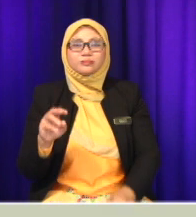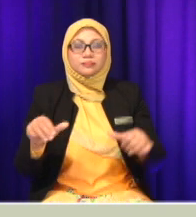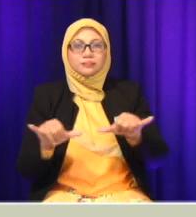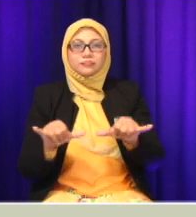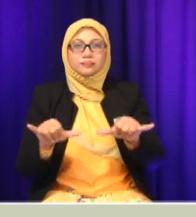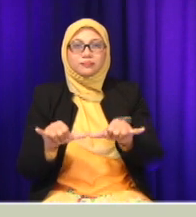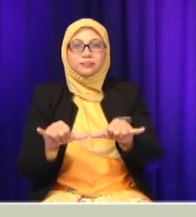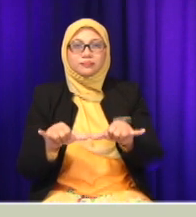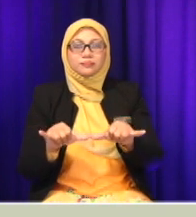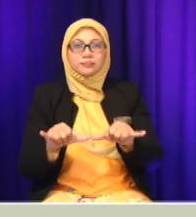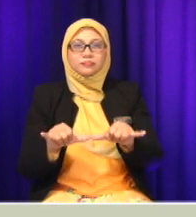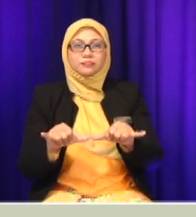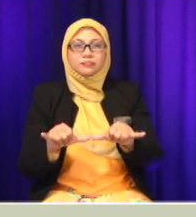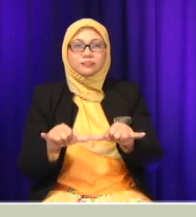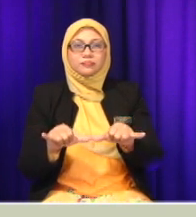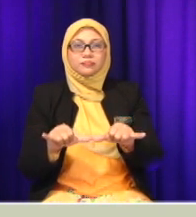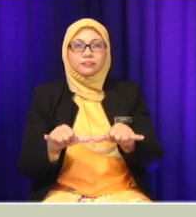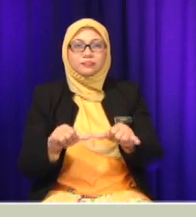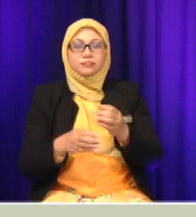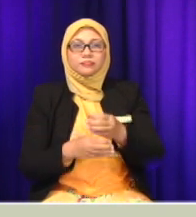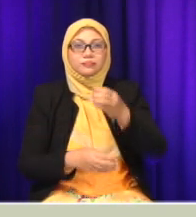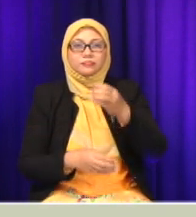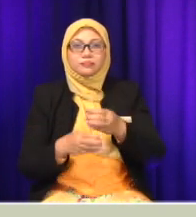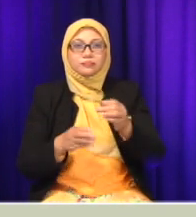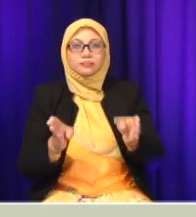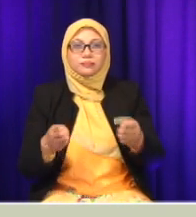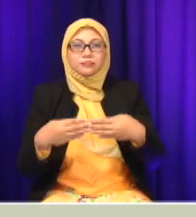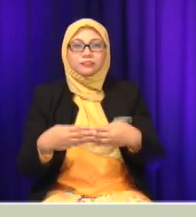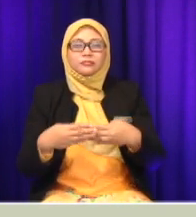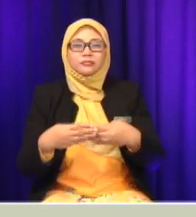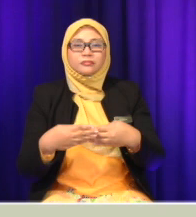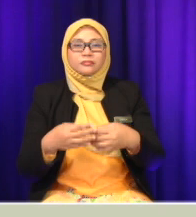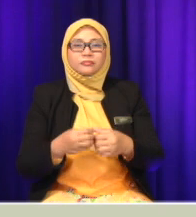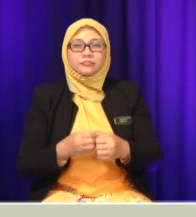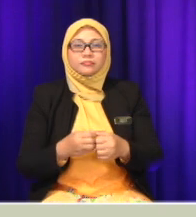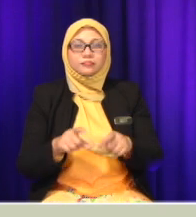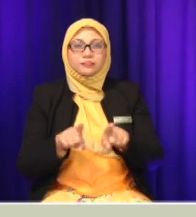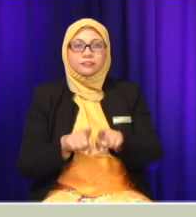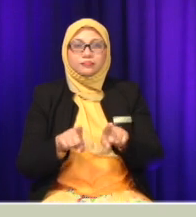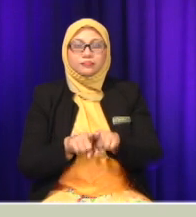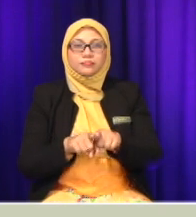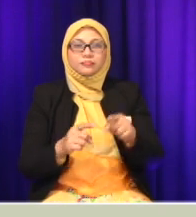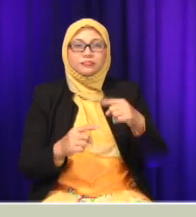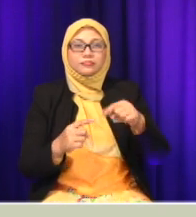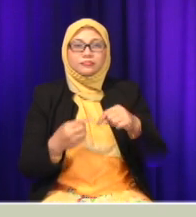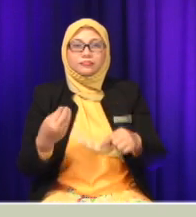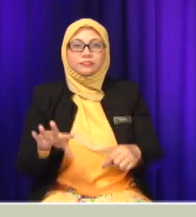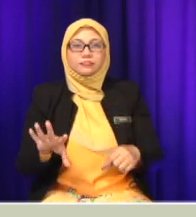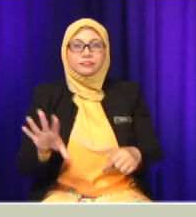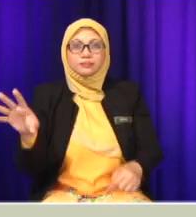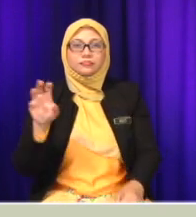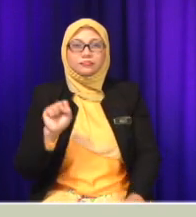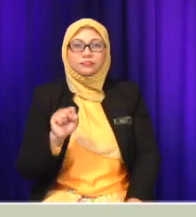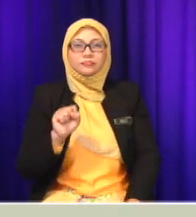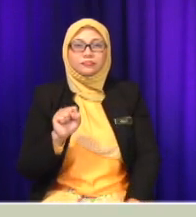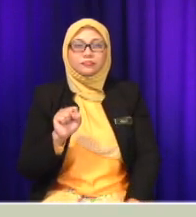komponen iaitu silinder blok Oke silinder blok juga sama bila dah mencapai ataupun telah